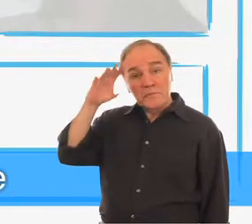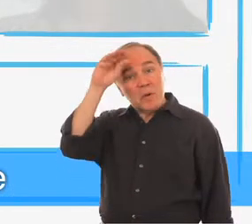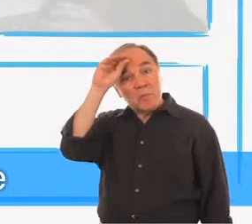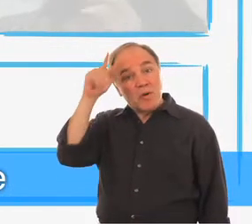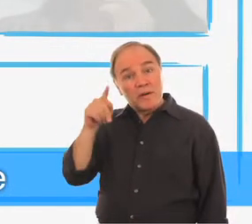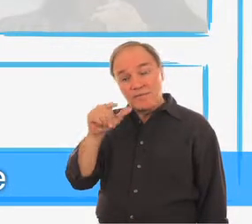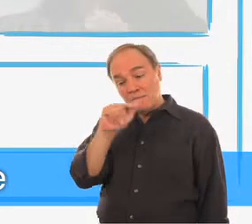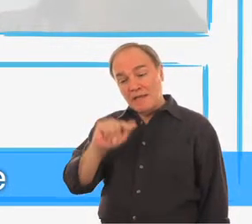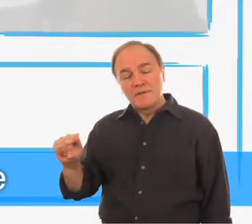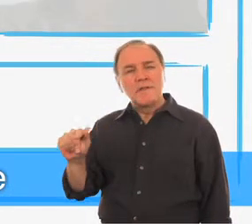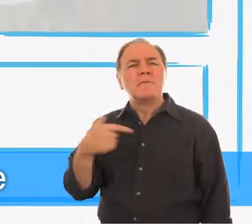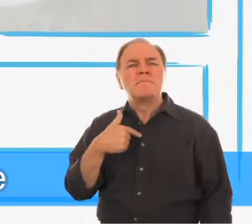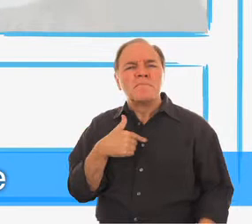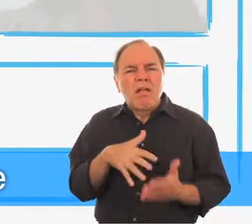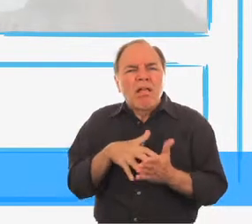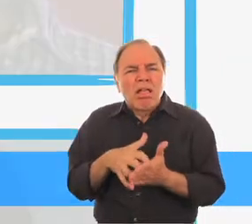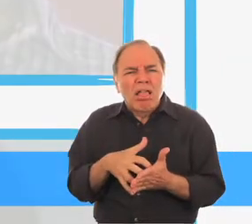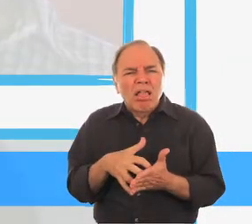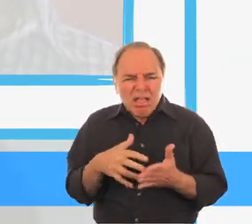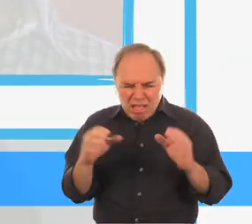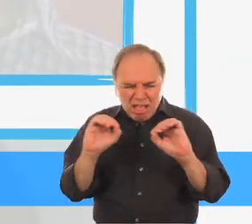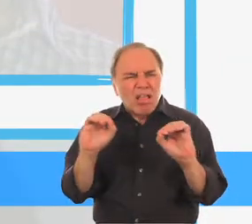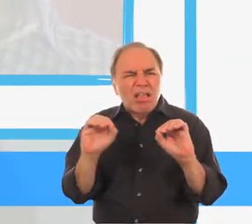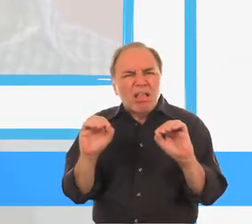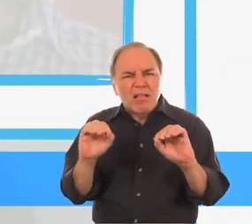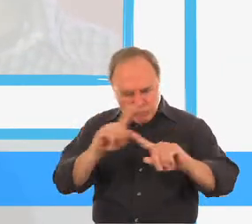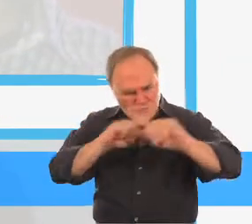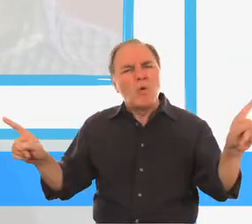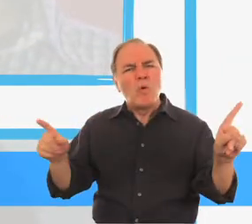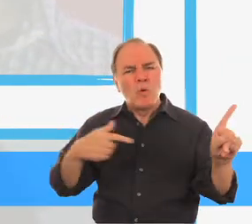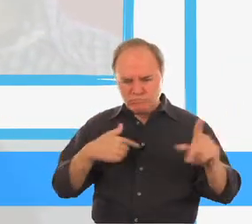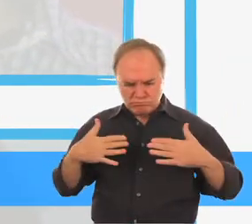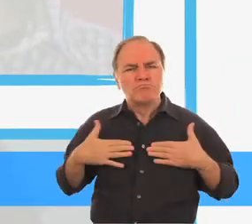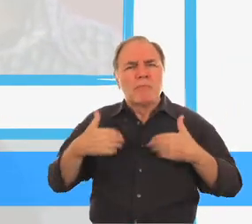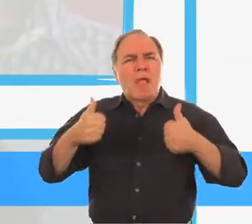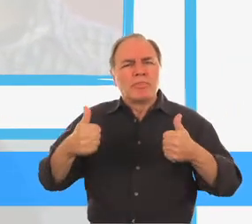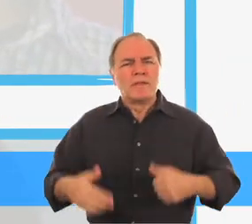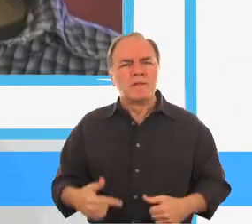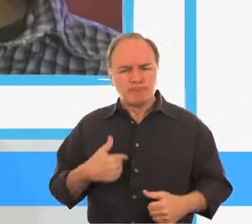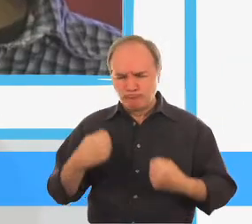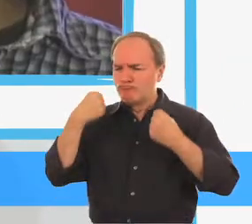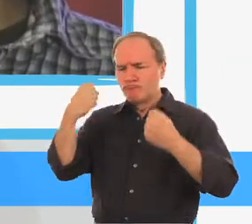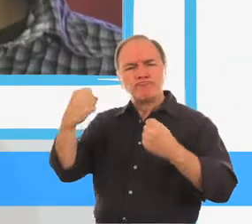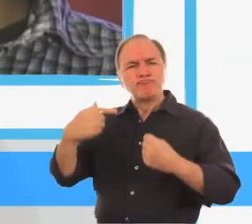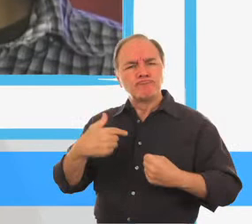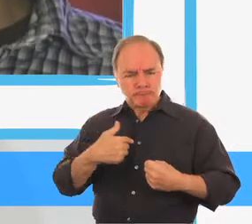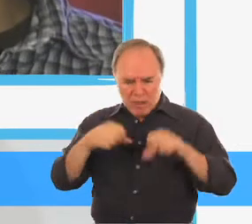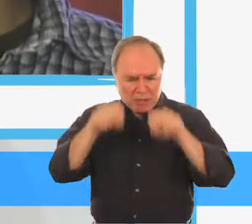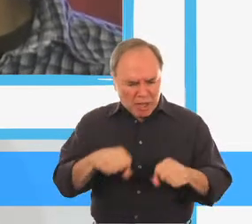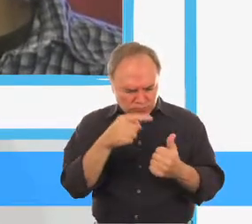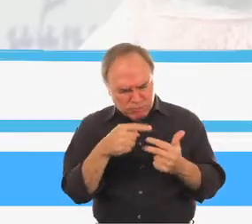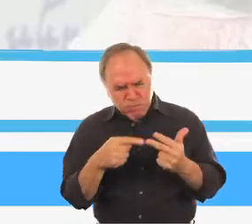Je ne suis pas inutile, impuissant ou faible. Je suis en bonne santé. Fort, capable et